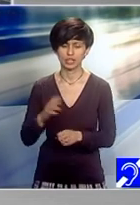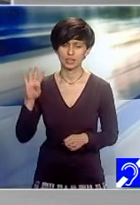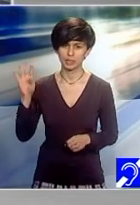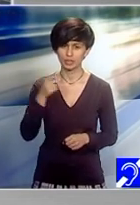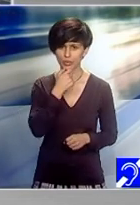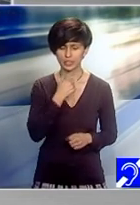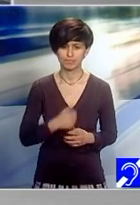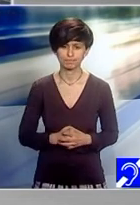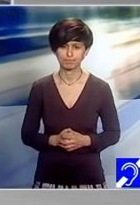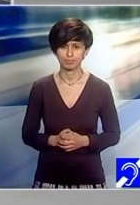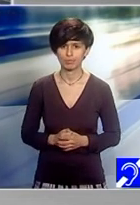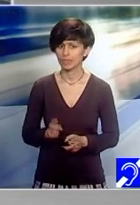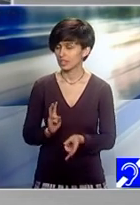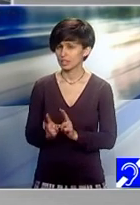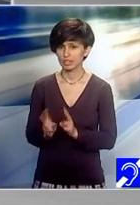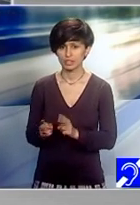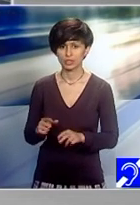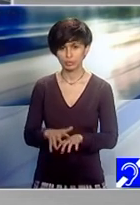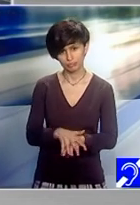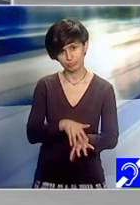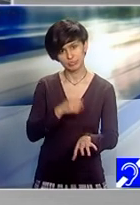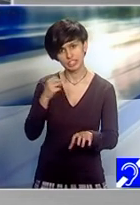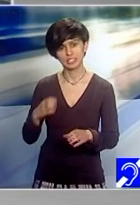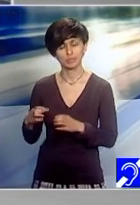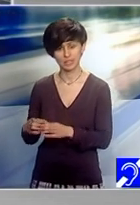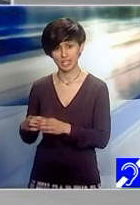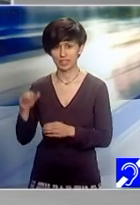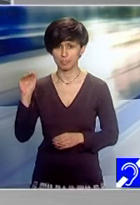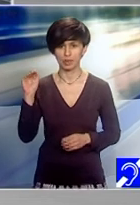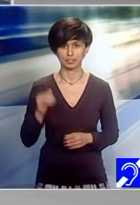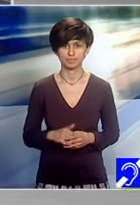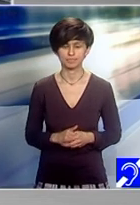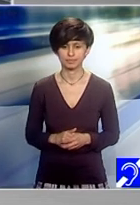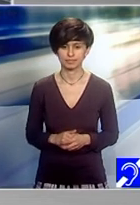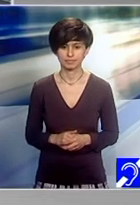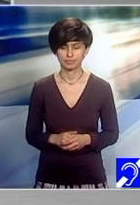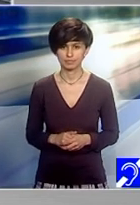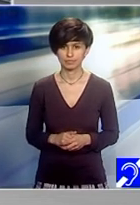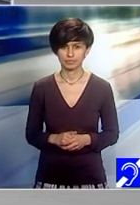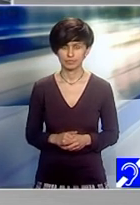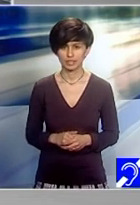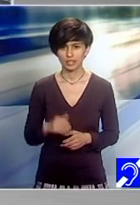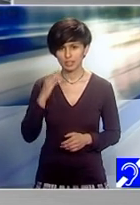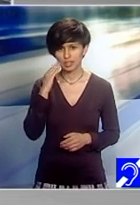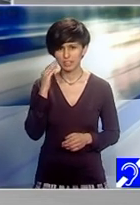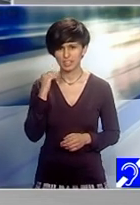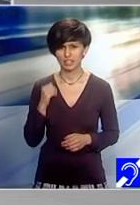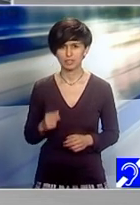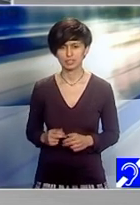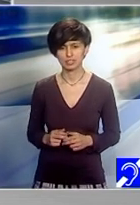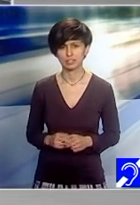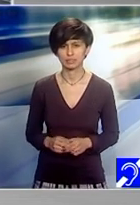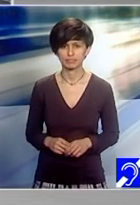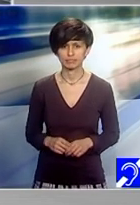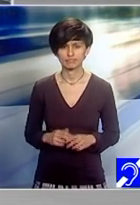echipei? Splendidă. Aveau umor după ce puteai să le storci pe fete și băieți, că era lotul național olimpic plus